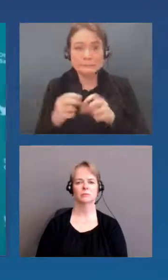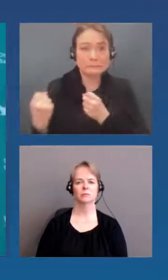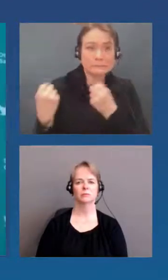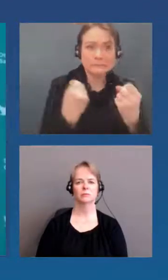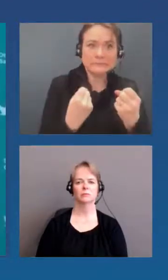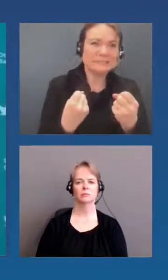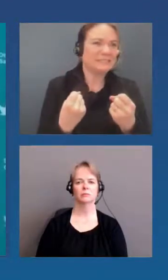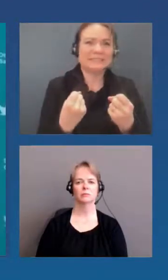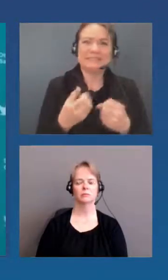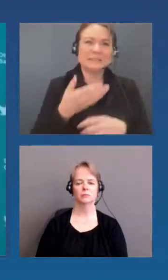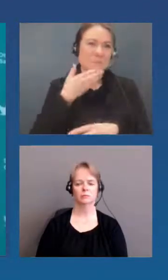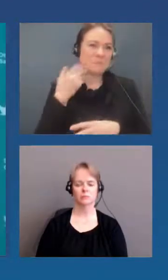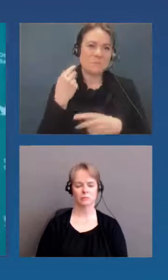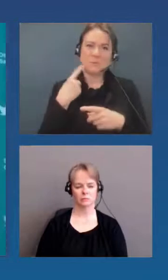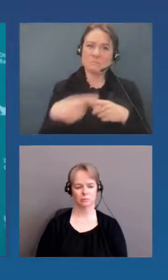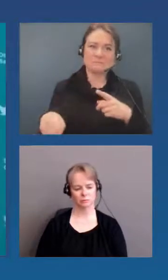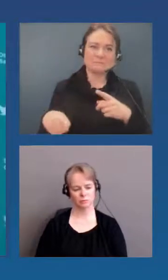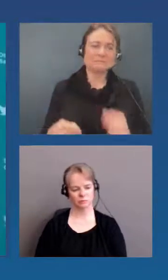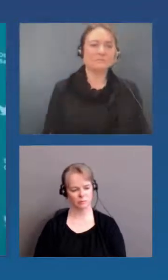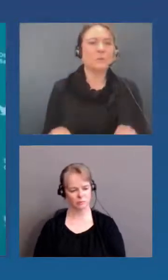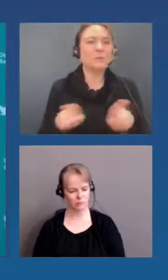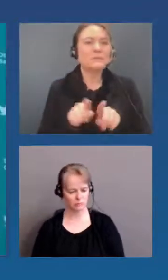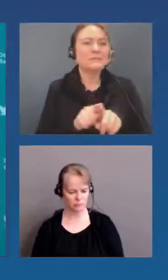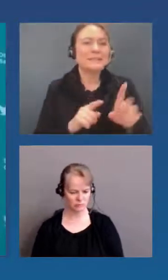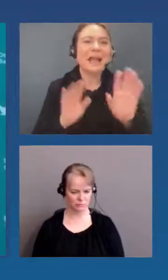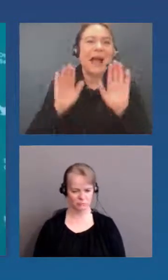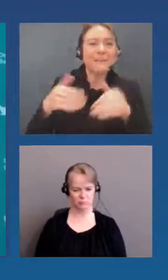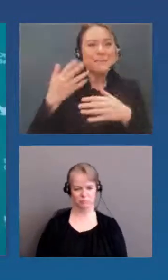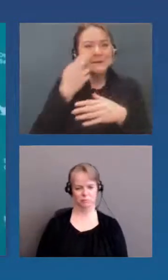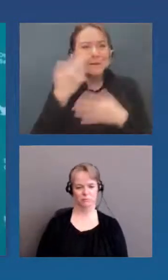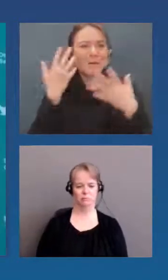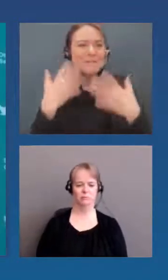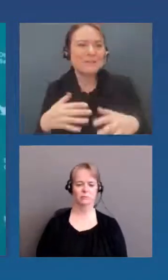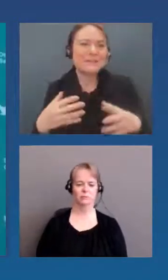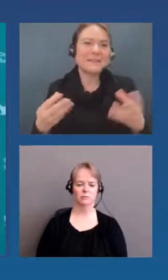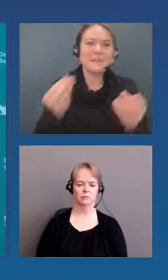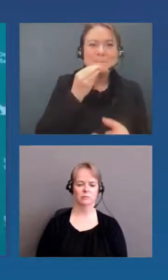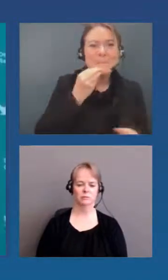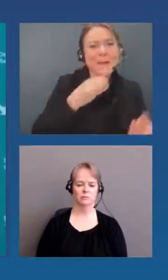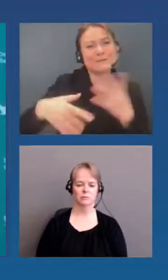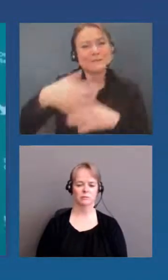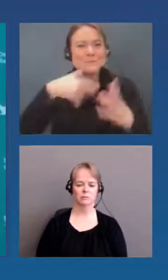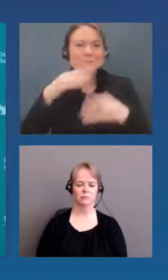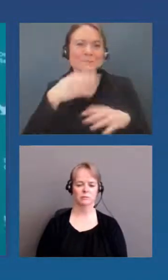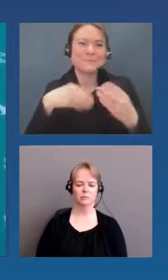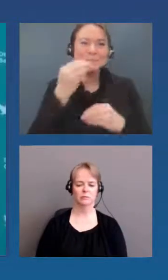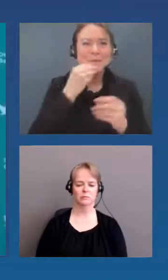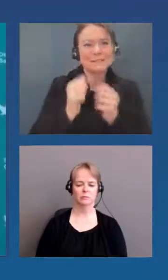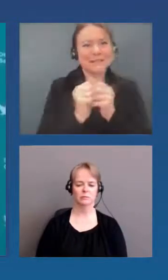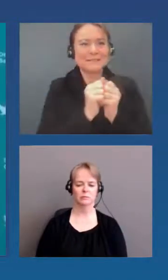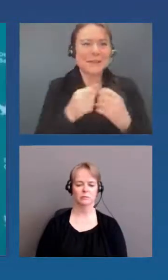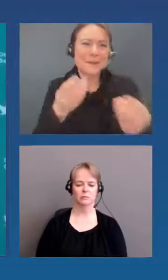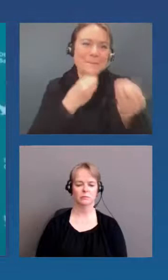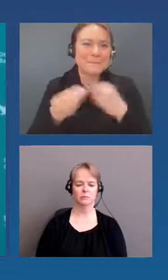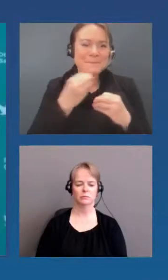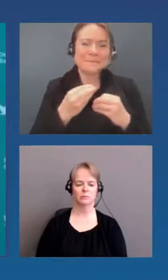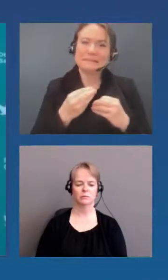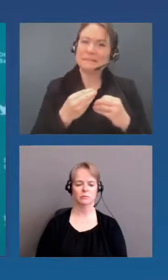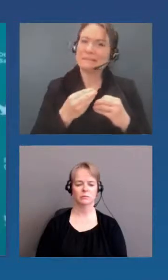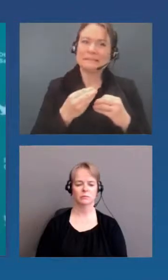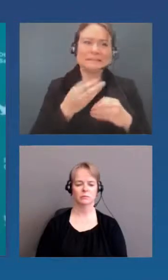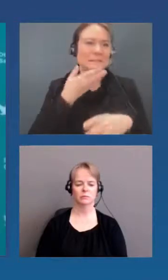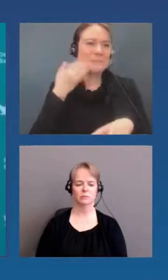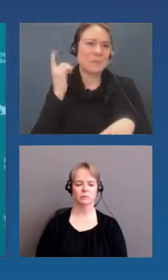Éviter les repas ensemble, les choses où les personnes sont